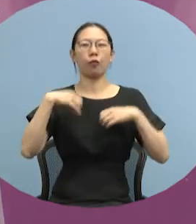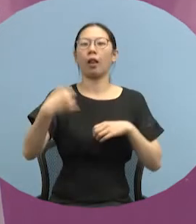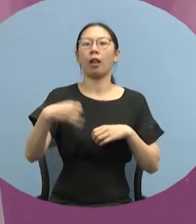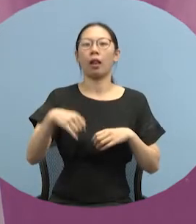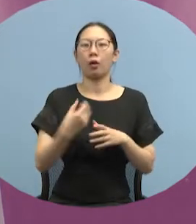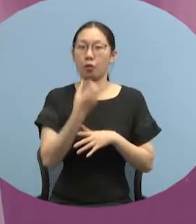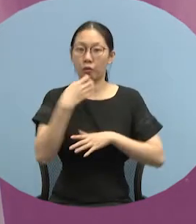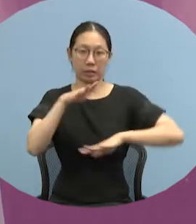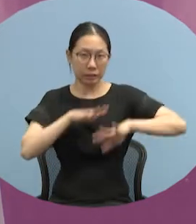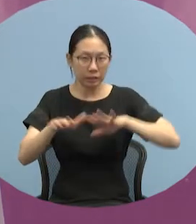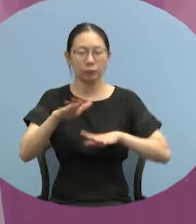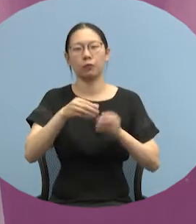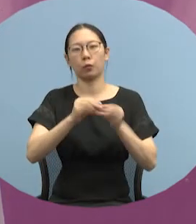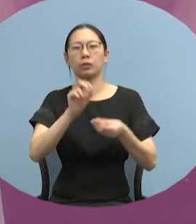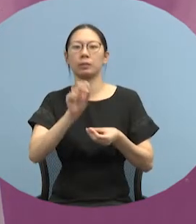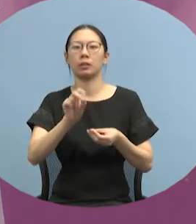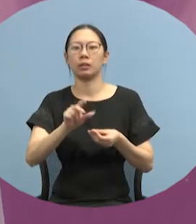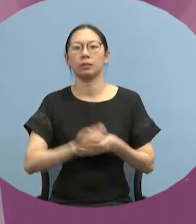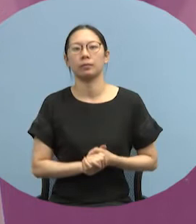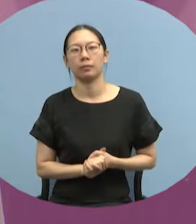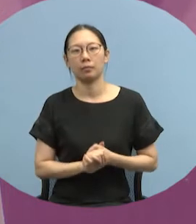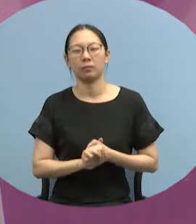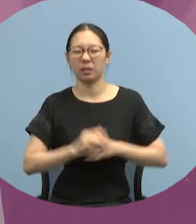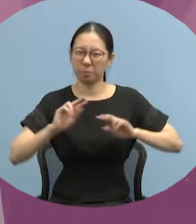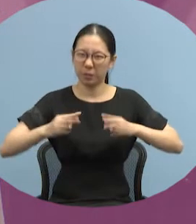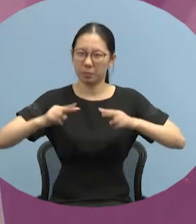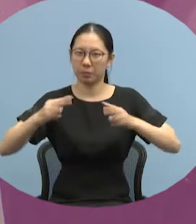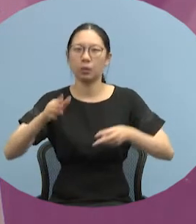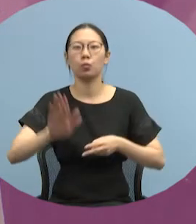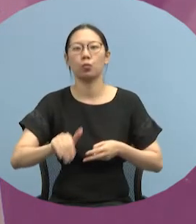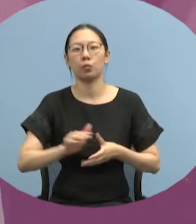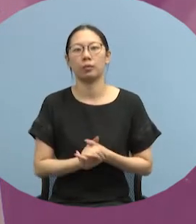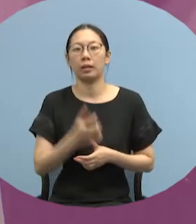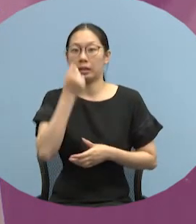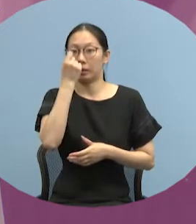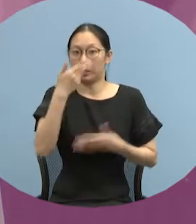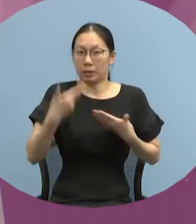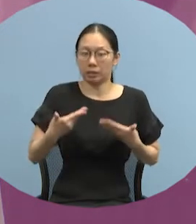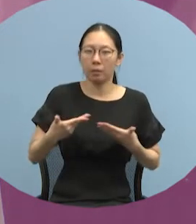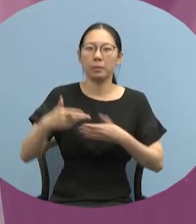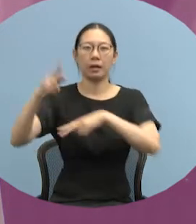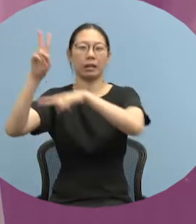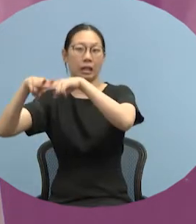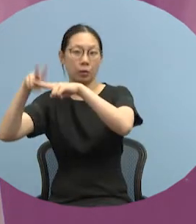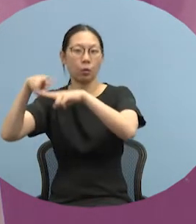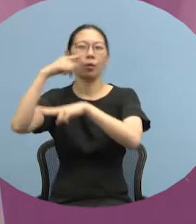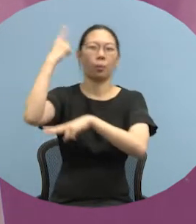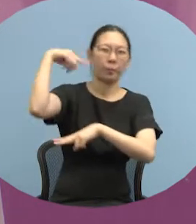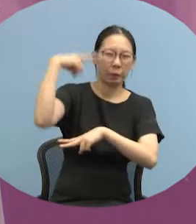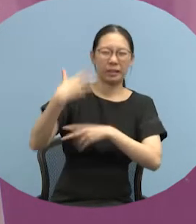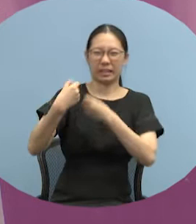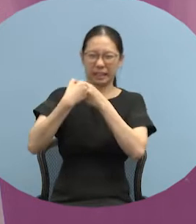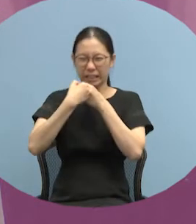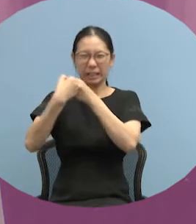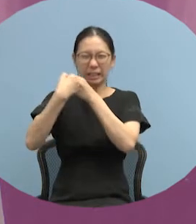勢仍然非常之複雜，仍然會是千變萬化，尤其是在中美的鬥爭的中